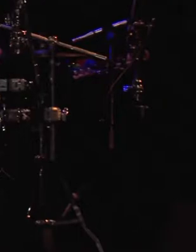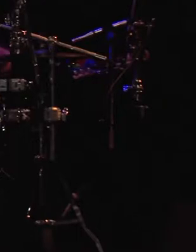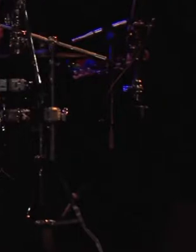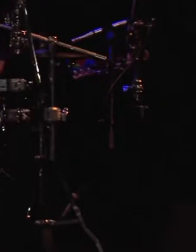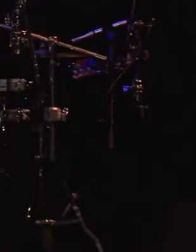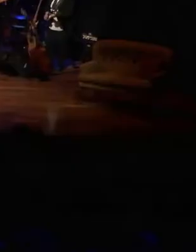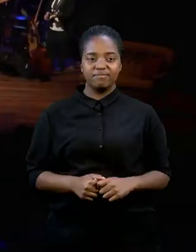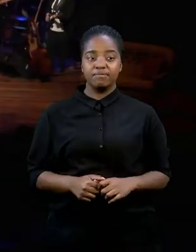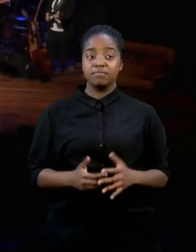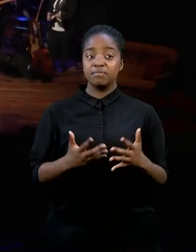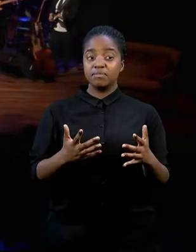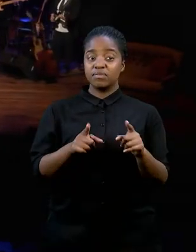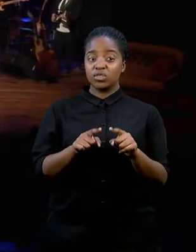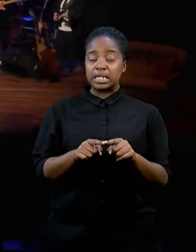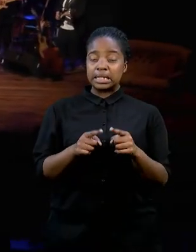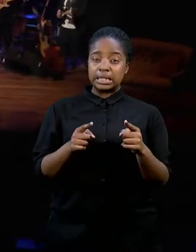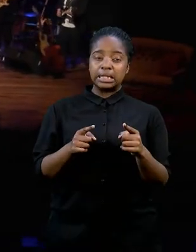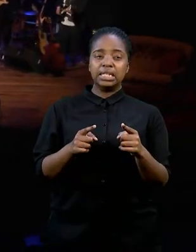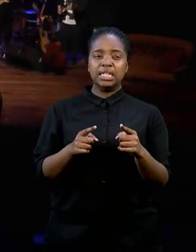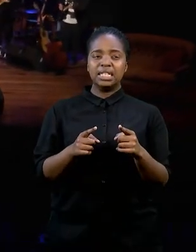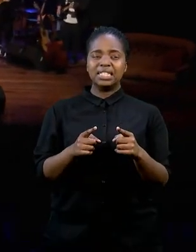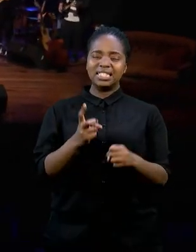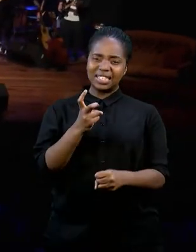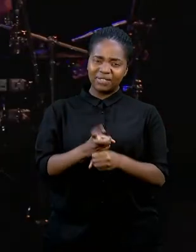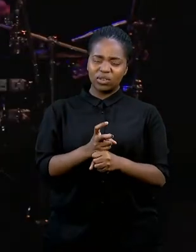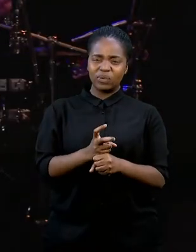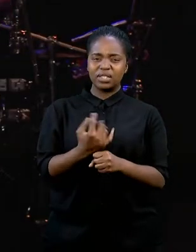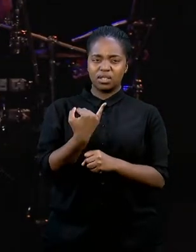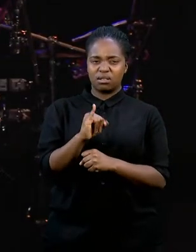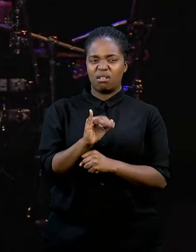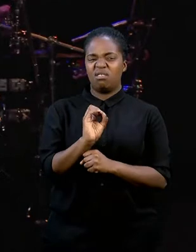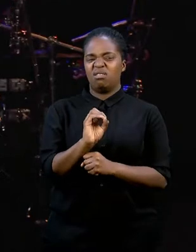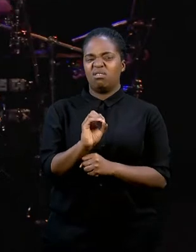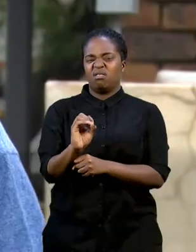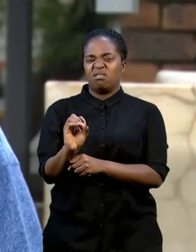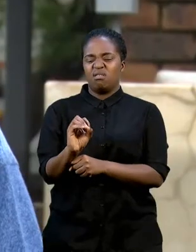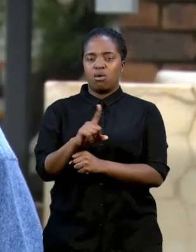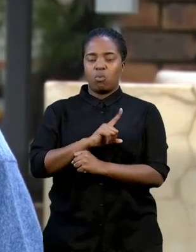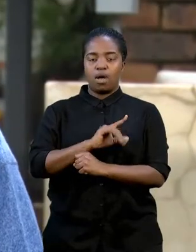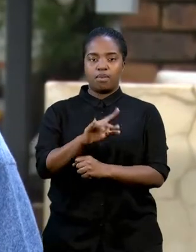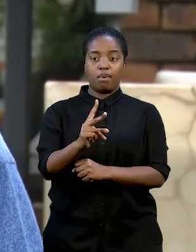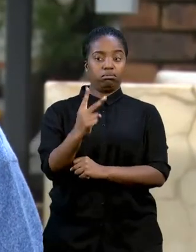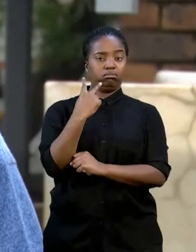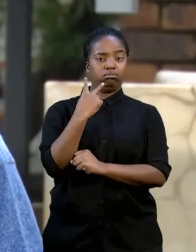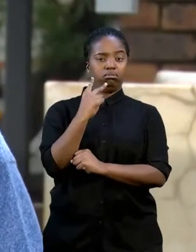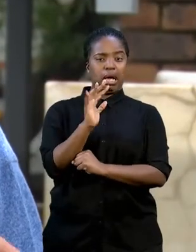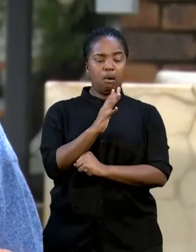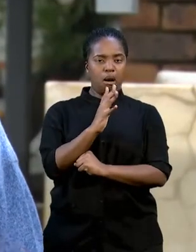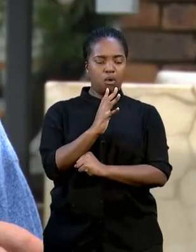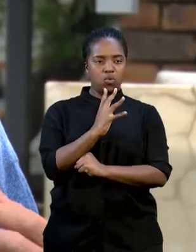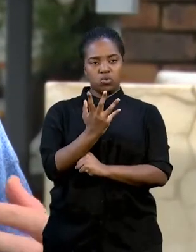and love the skull. Die moeilikste deel van in 'n rolstoel wees is die mense se uitkyk na jou toe. Hoe mense jou